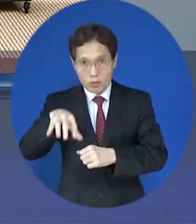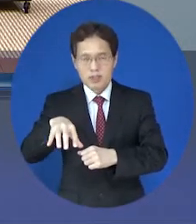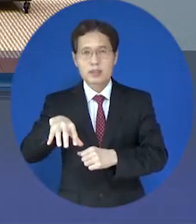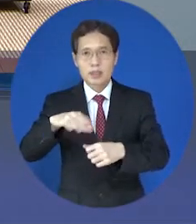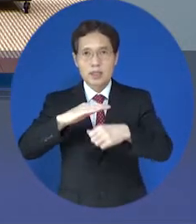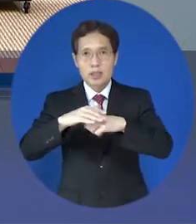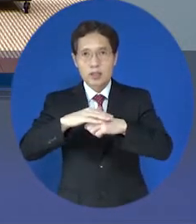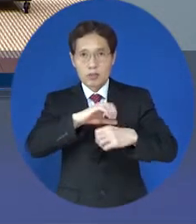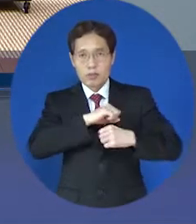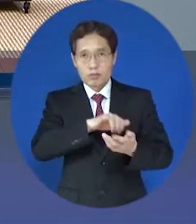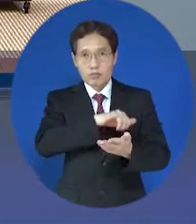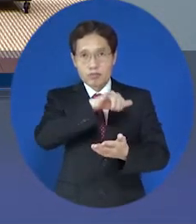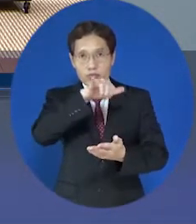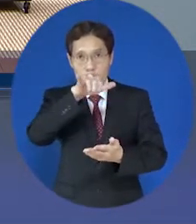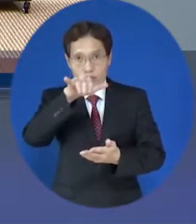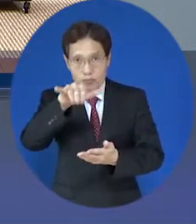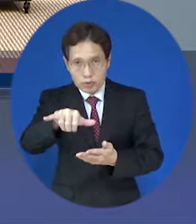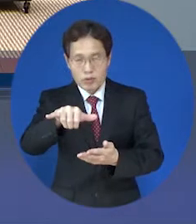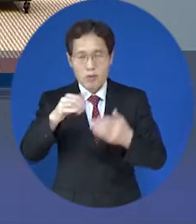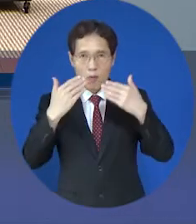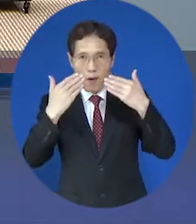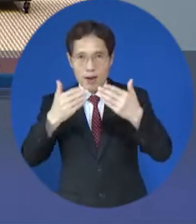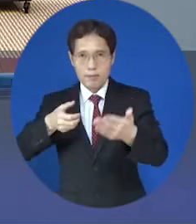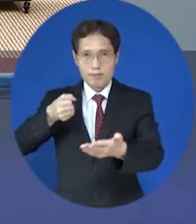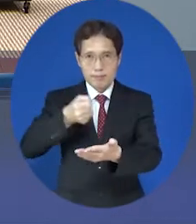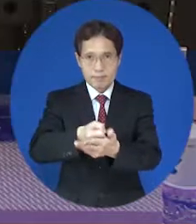공항 이전 부지로 최종 확정됐습니다